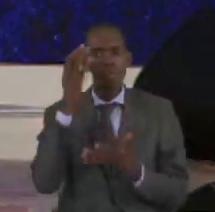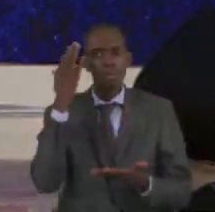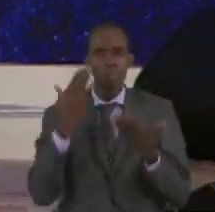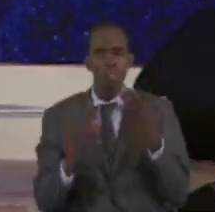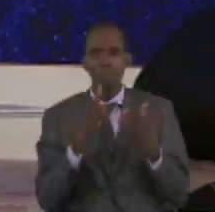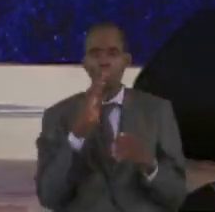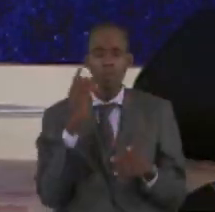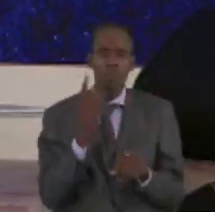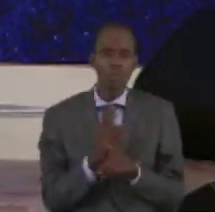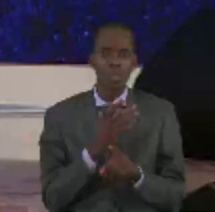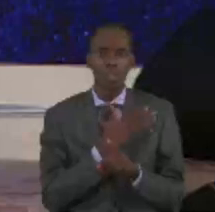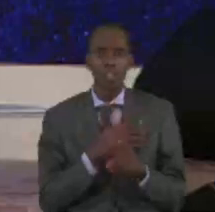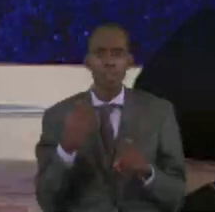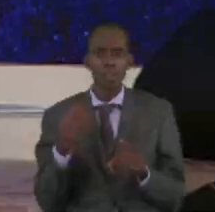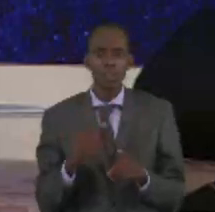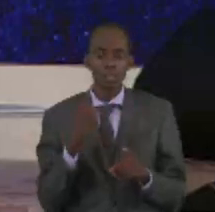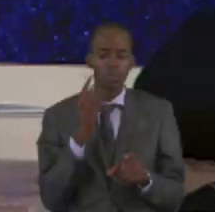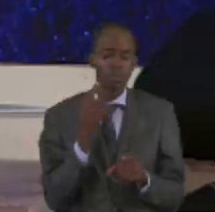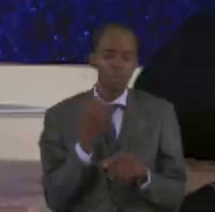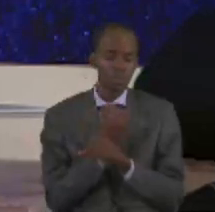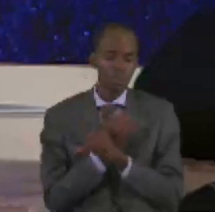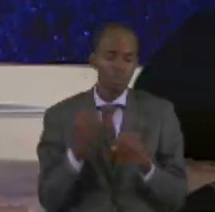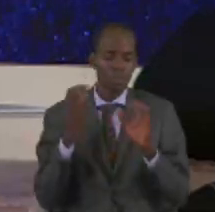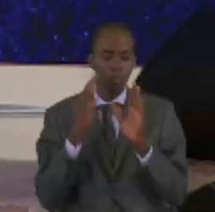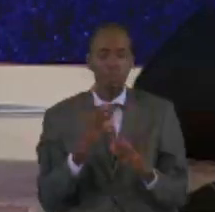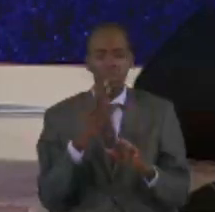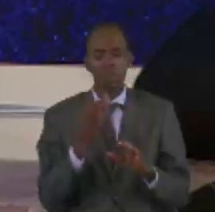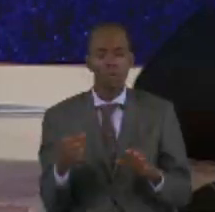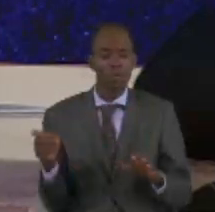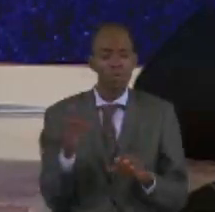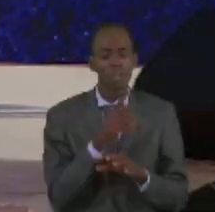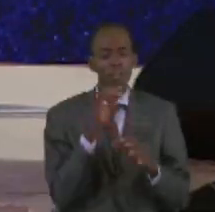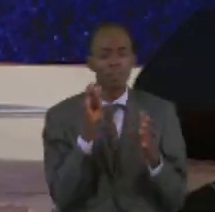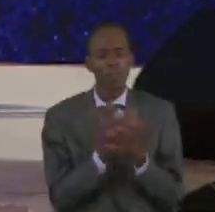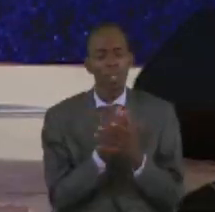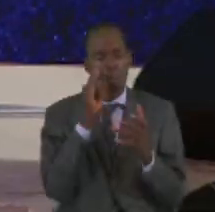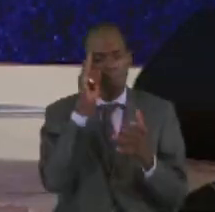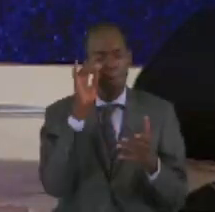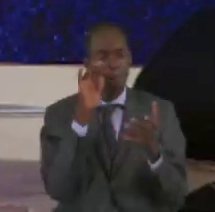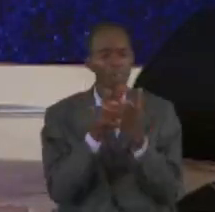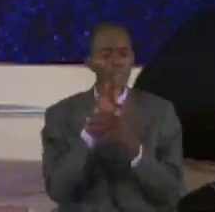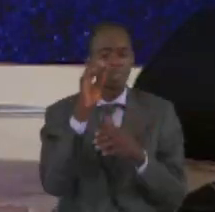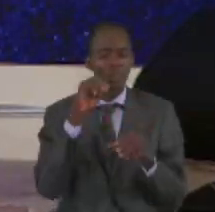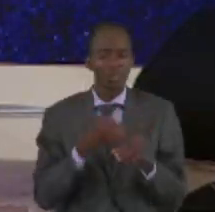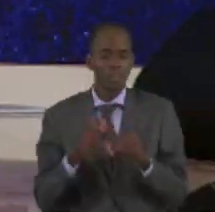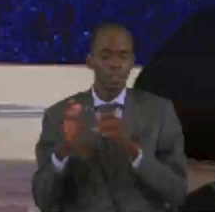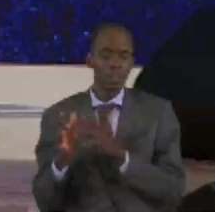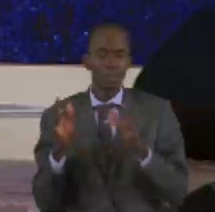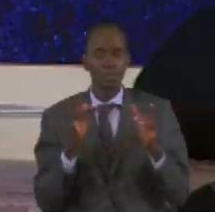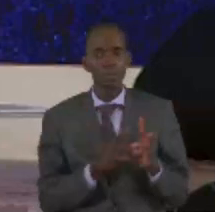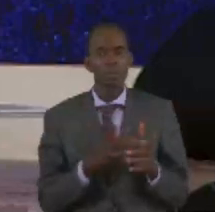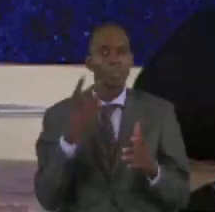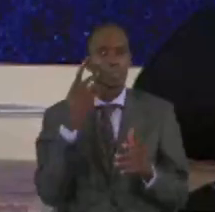à être juste, tout en justifiant celui qui a la foi en